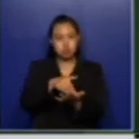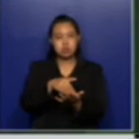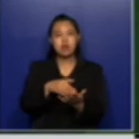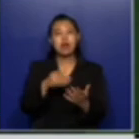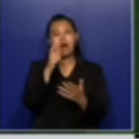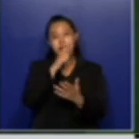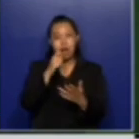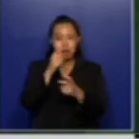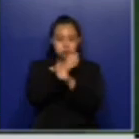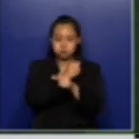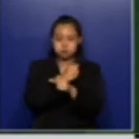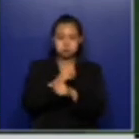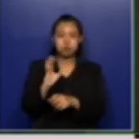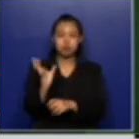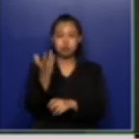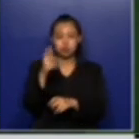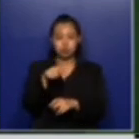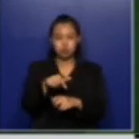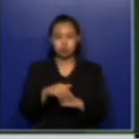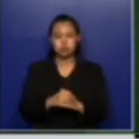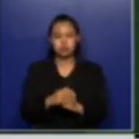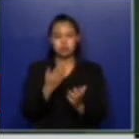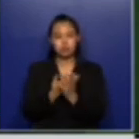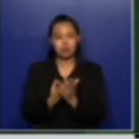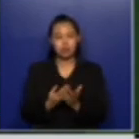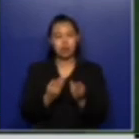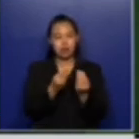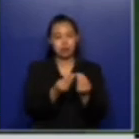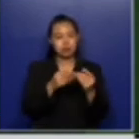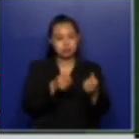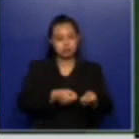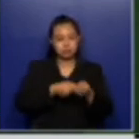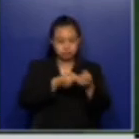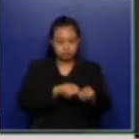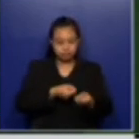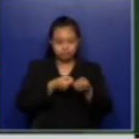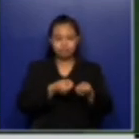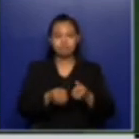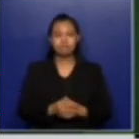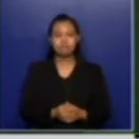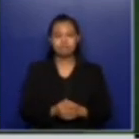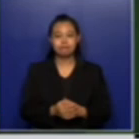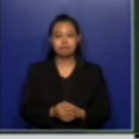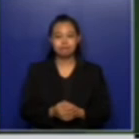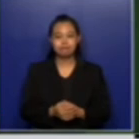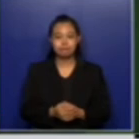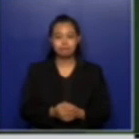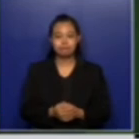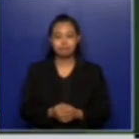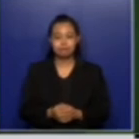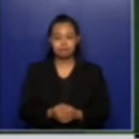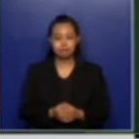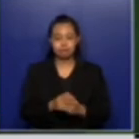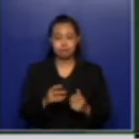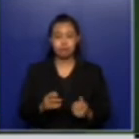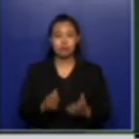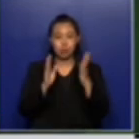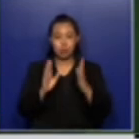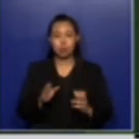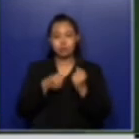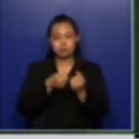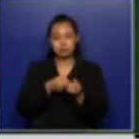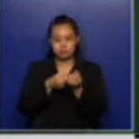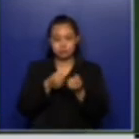ารปลอดภัยของโลกเราเอาเงินไปให้เกษตรกรนะครับท่านประธานทราบไหมครับว่าเรามีเกษตรกรเนี่ย